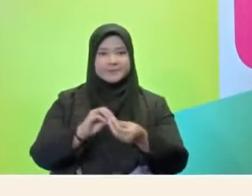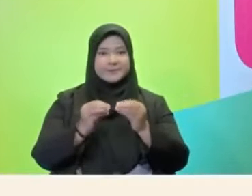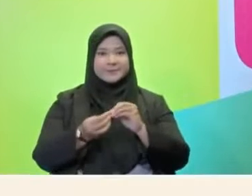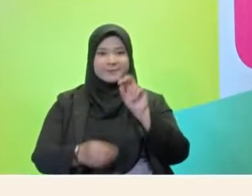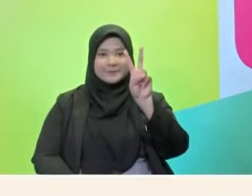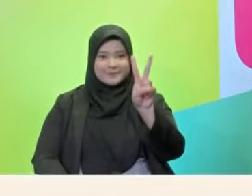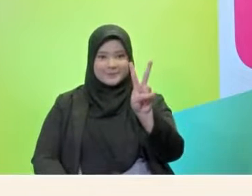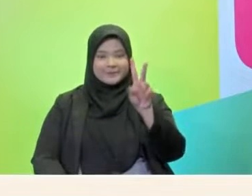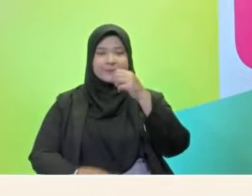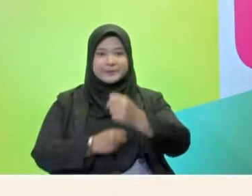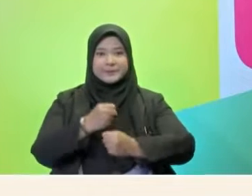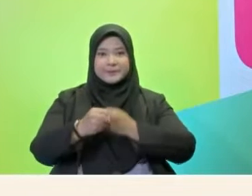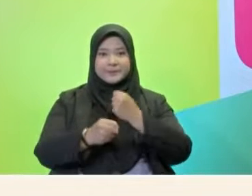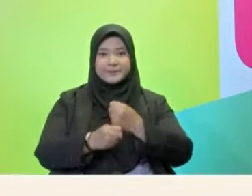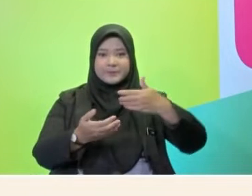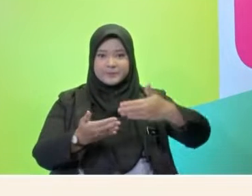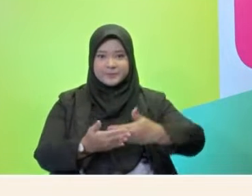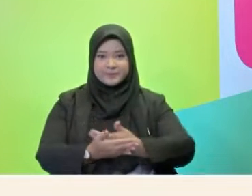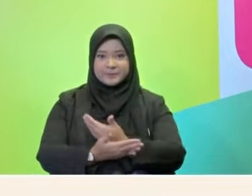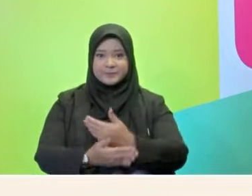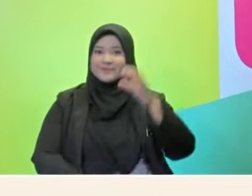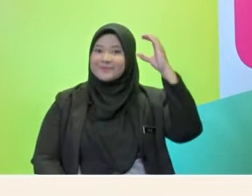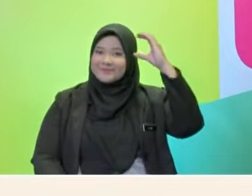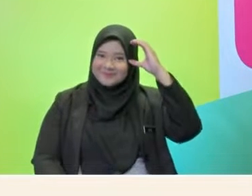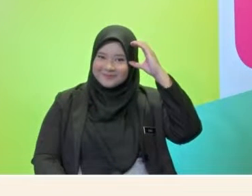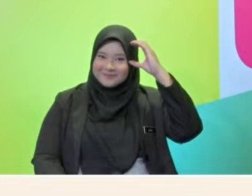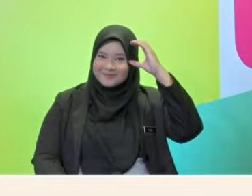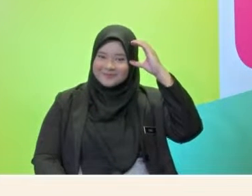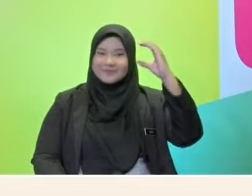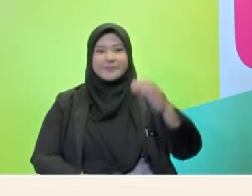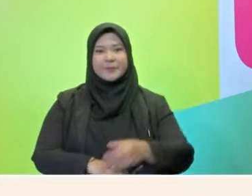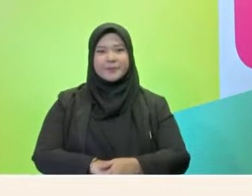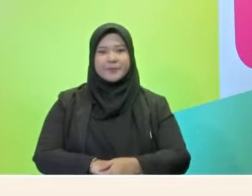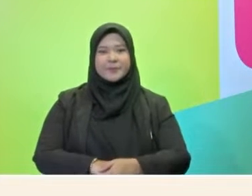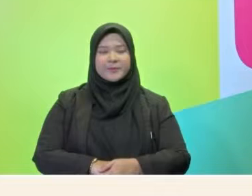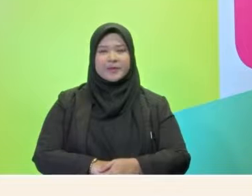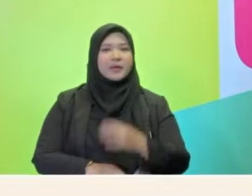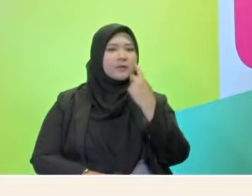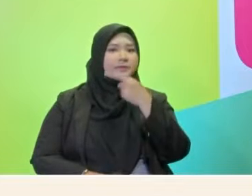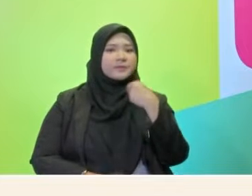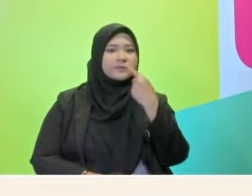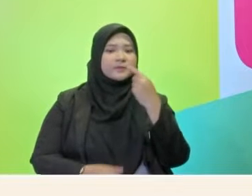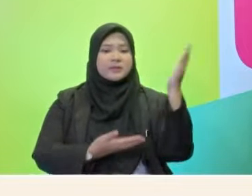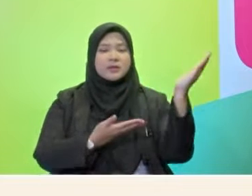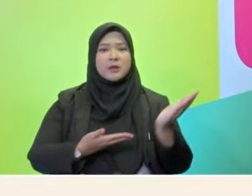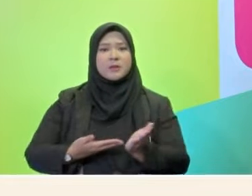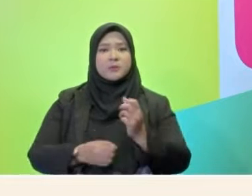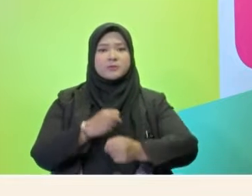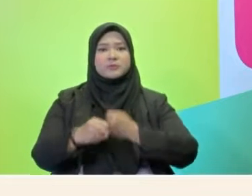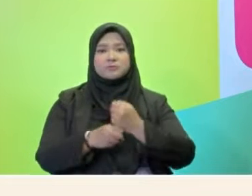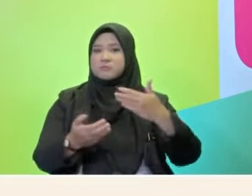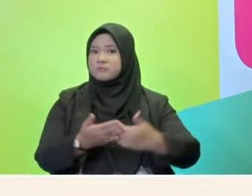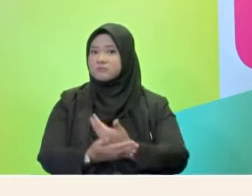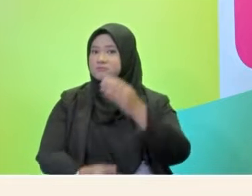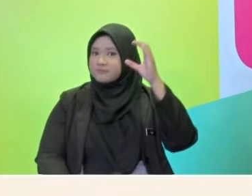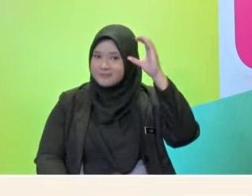Cina. Okay, ini perayaan ini disambut oleh masyarakat Cina pada hari pertama dalam kalender